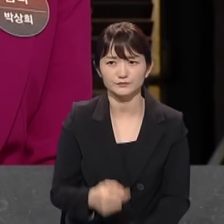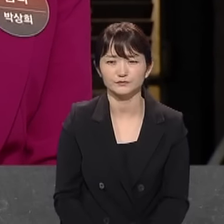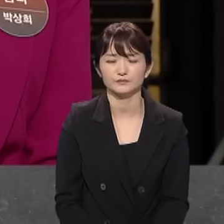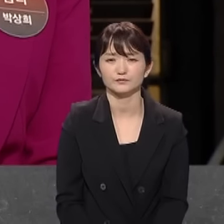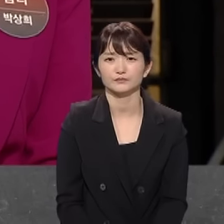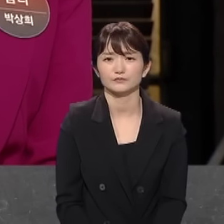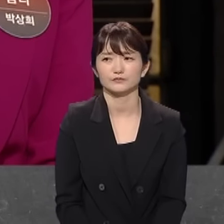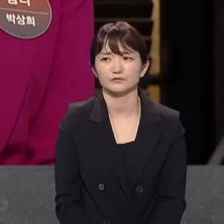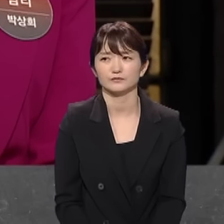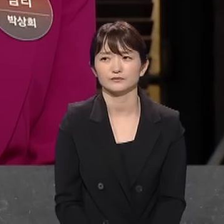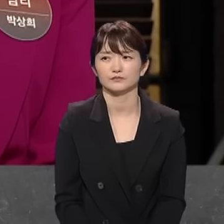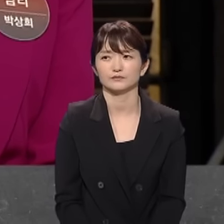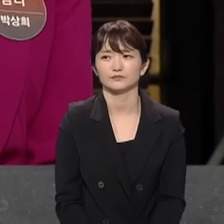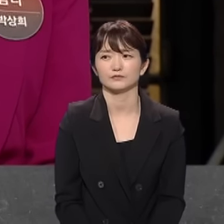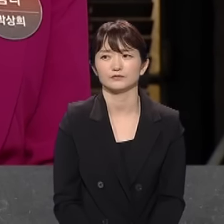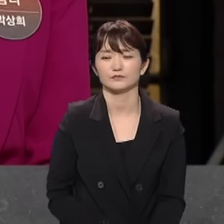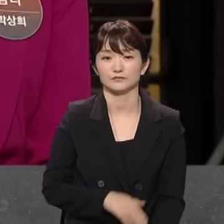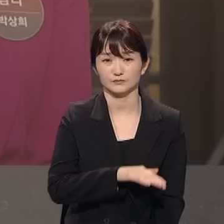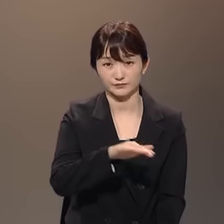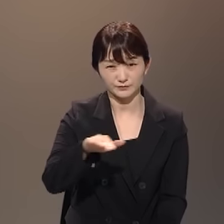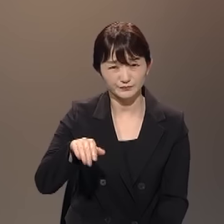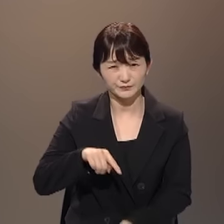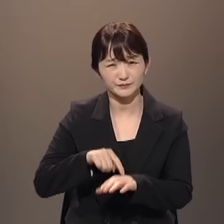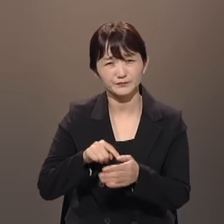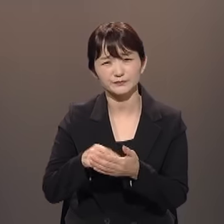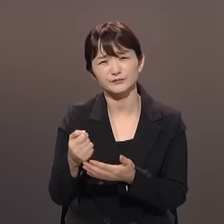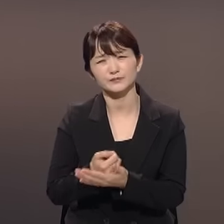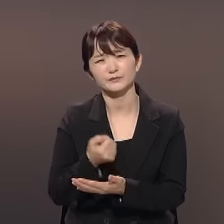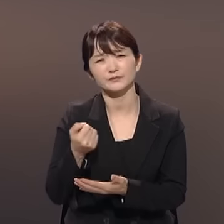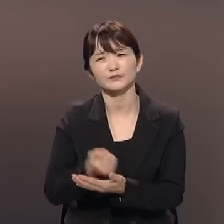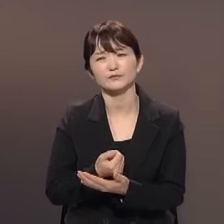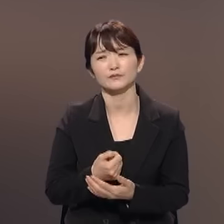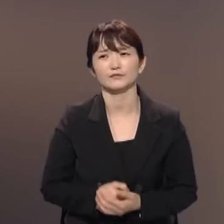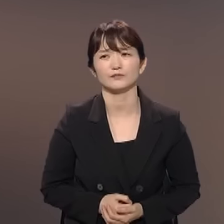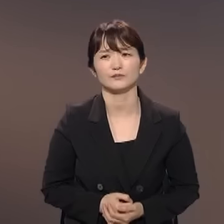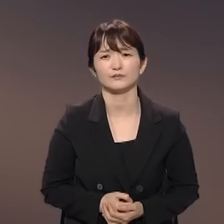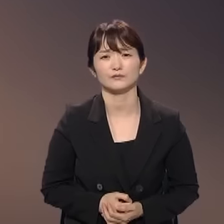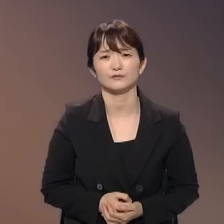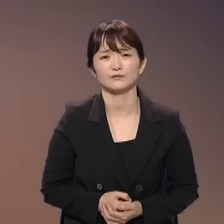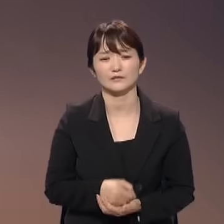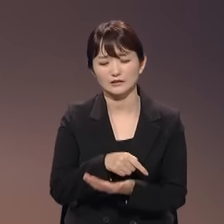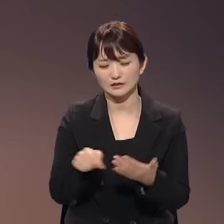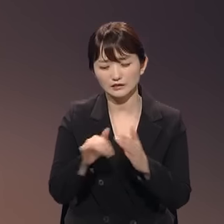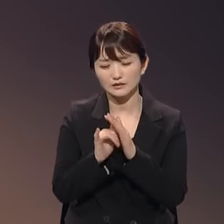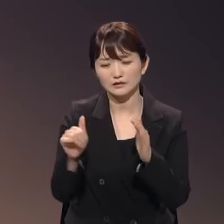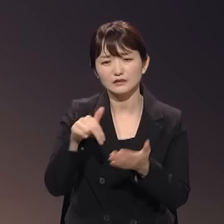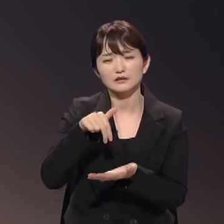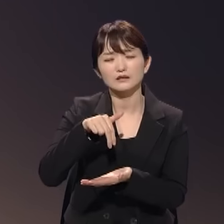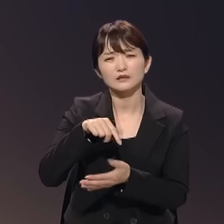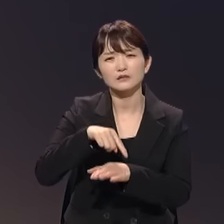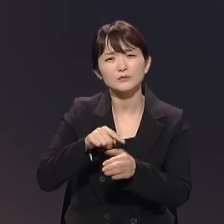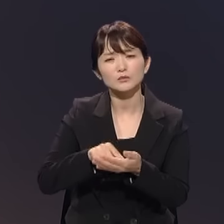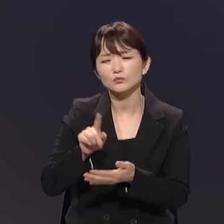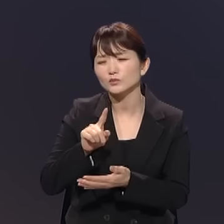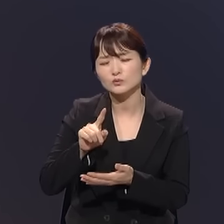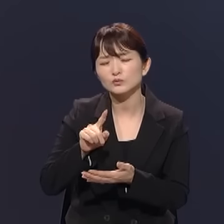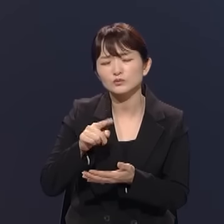네, 지금 이제 저희도 이렇게 마음이 안타까운데 도대체 도저히 그 유가족들의 마음은 가늠하기